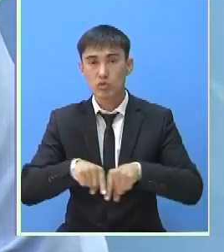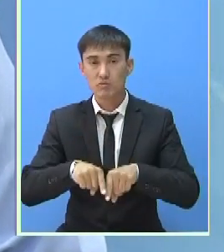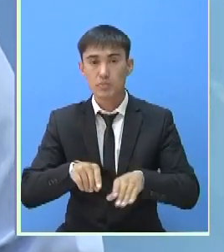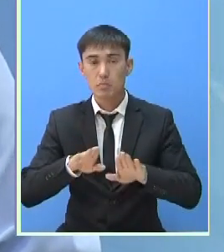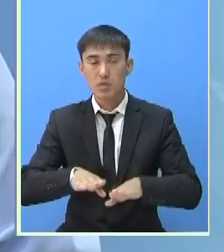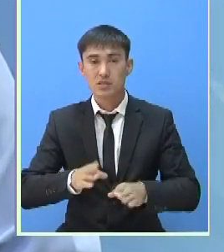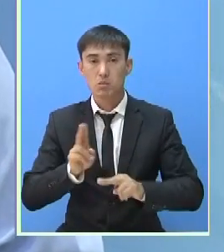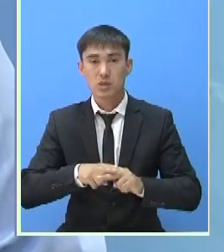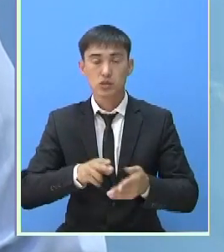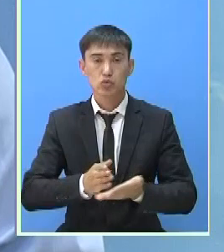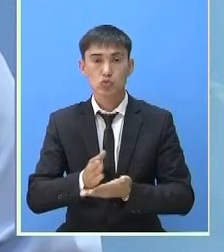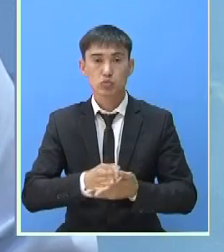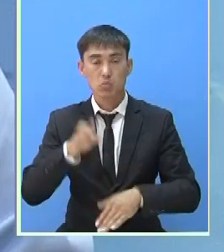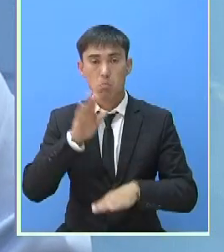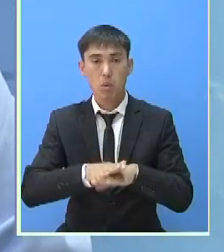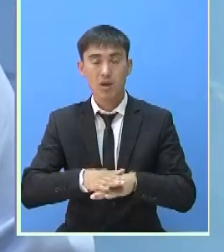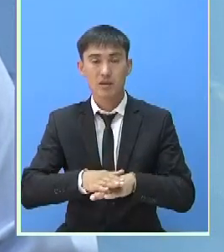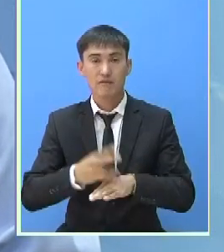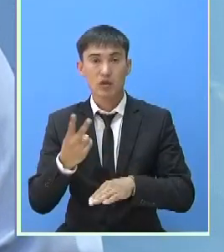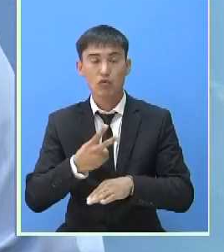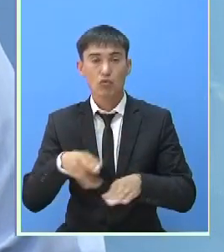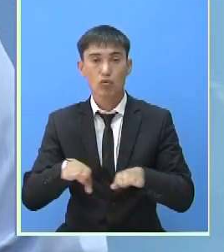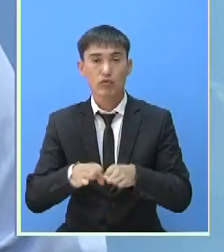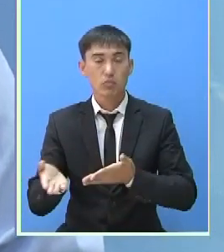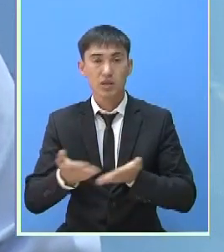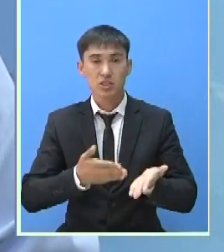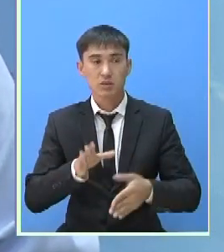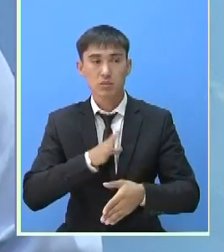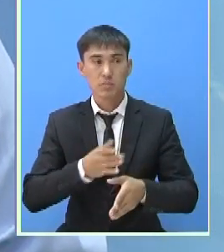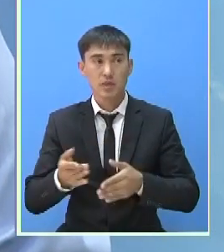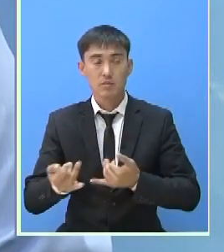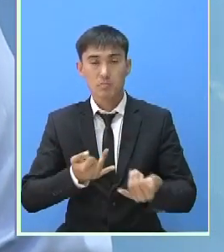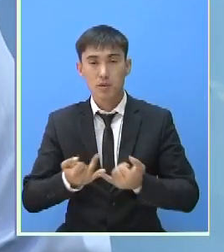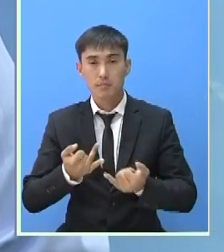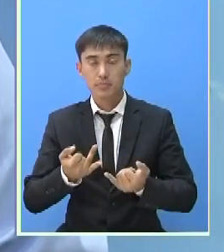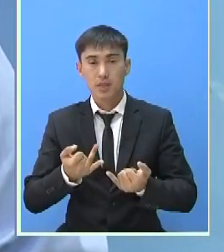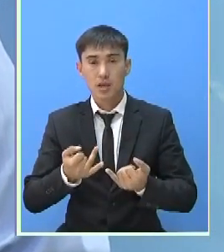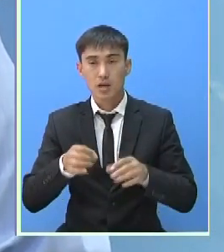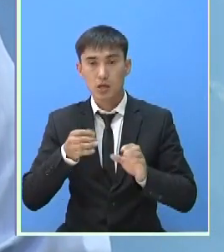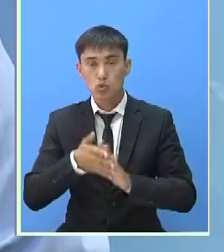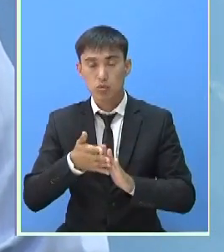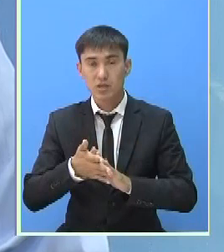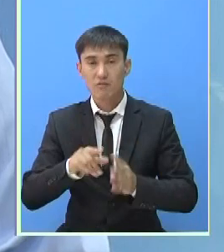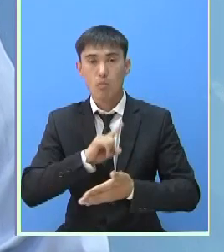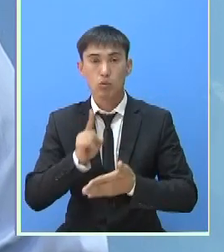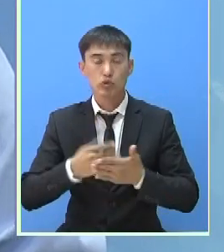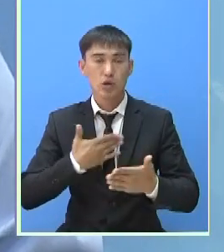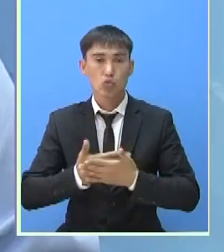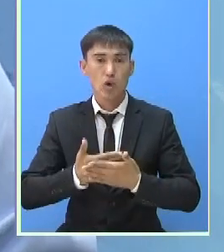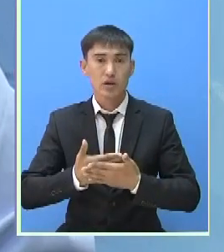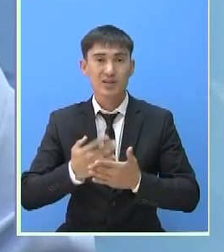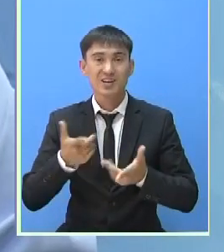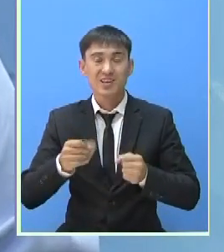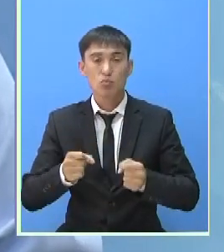местной полицейской службы, даже банков второго уровня по приглашению, где нами были разобраны вопросы актуальные и пути